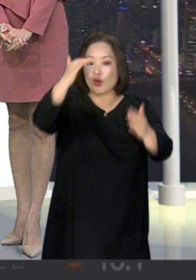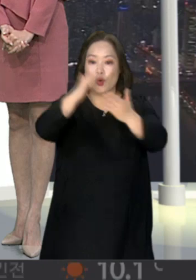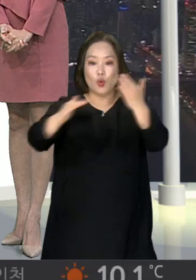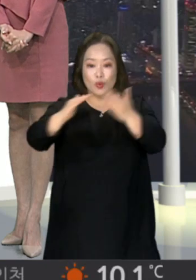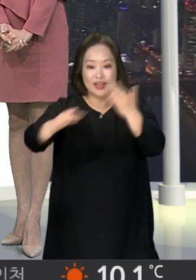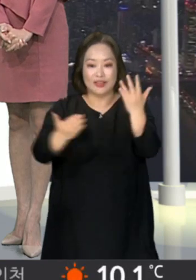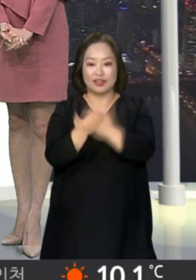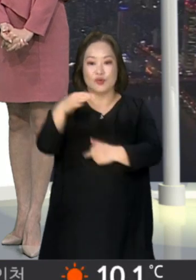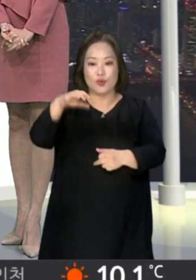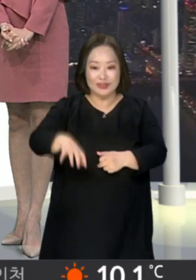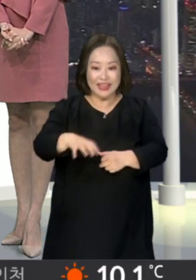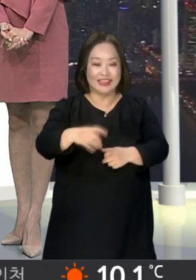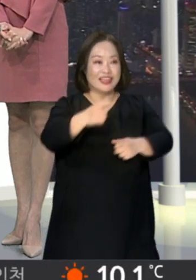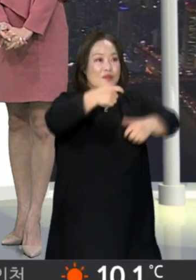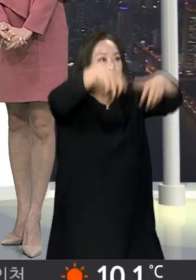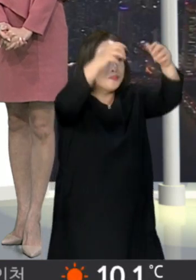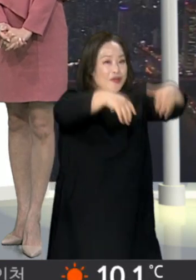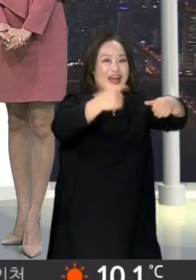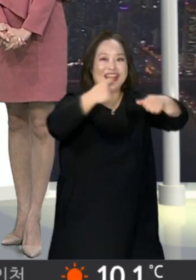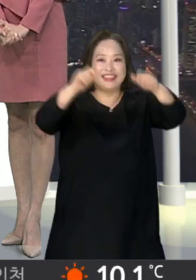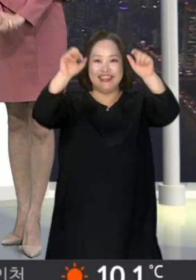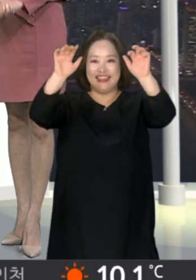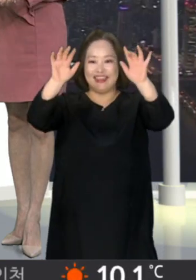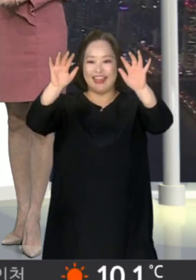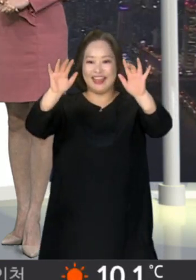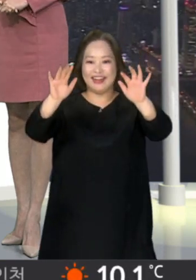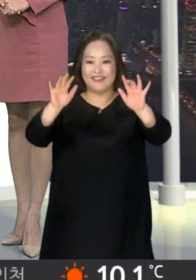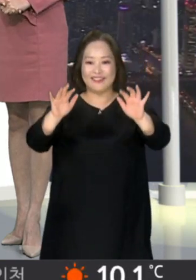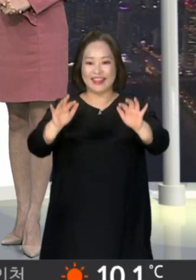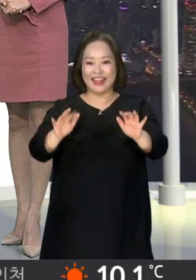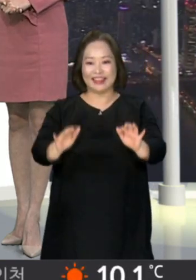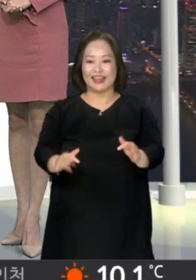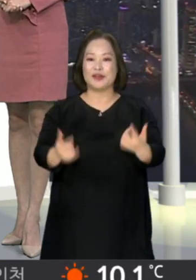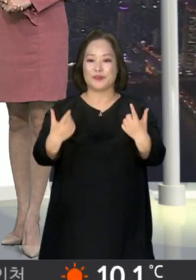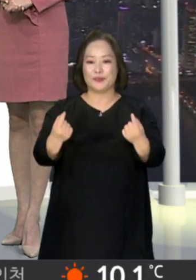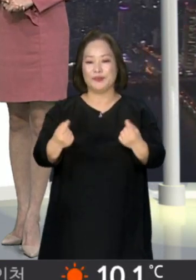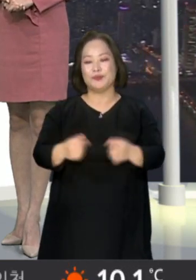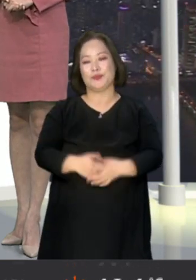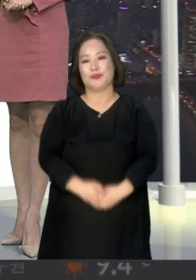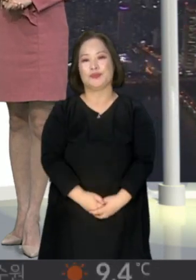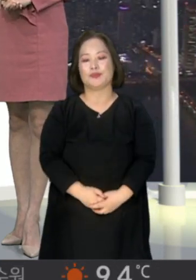제주에는 비나 눈이 내릴 것으로 전망됩니다. 지금까지 생활날씨였습니다.